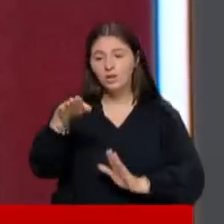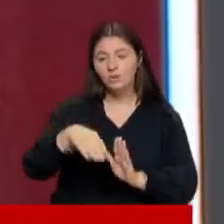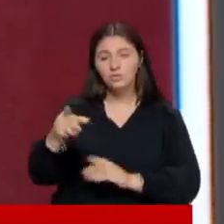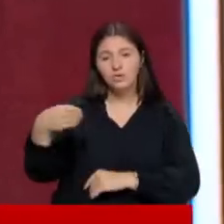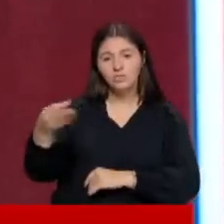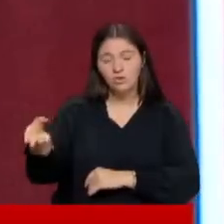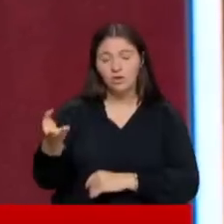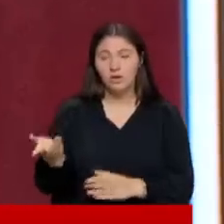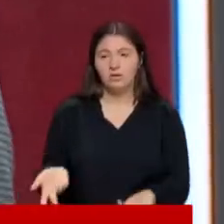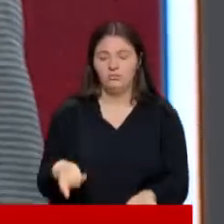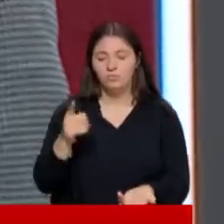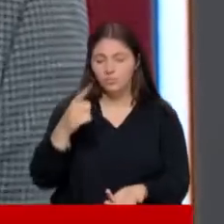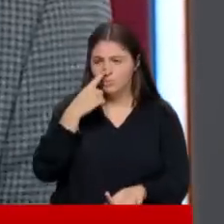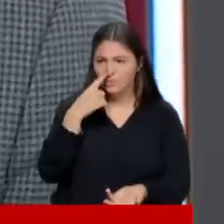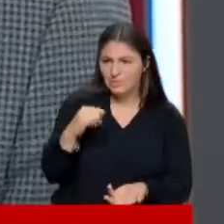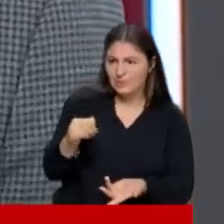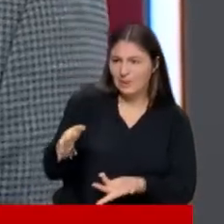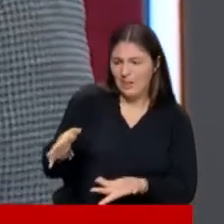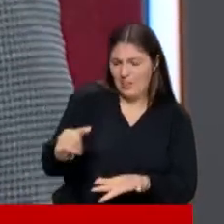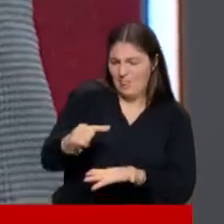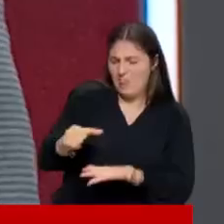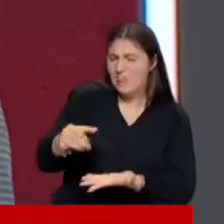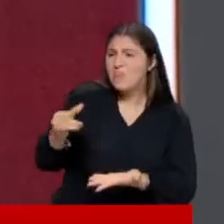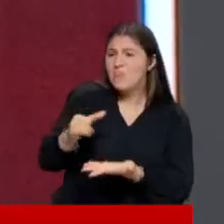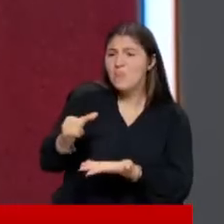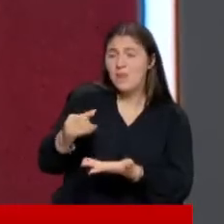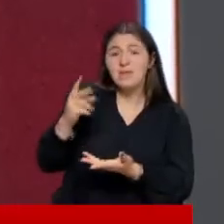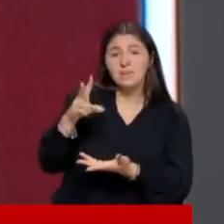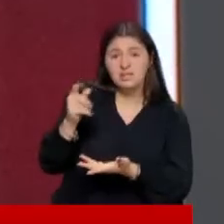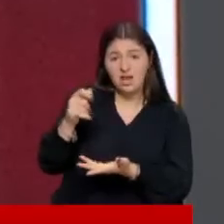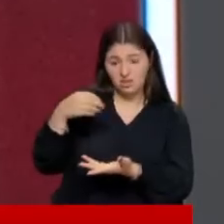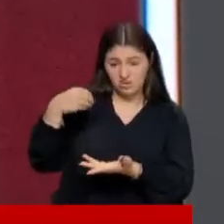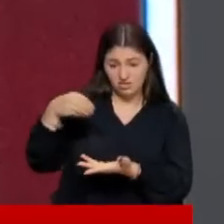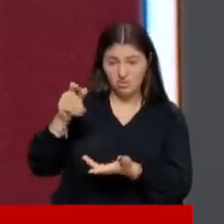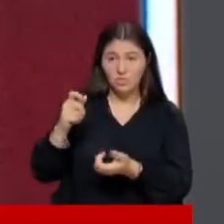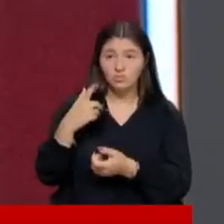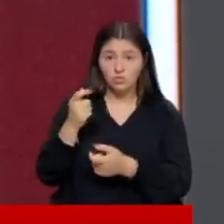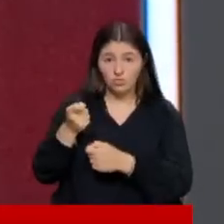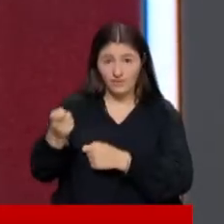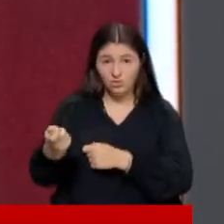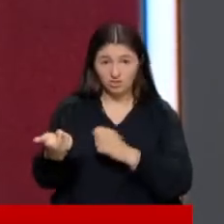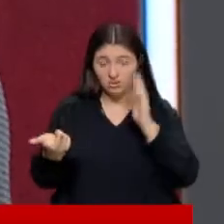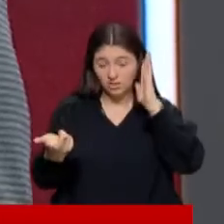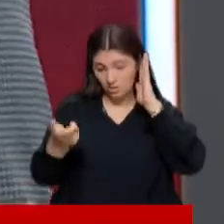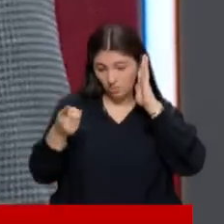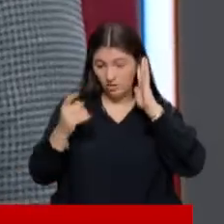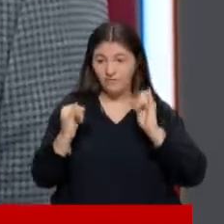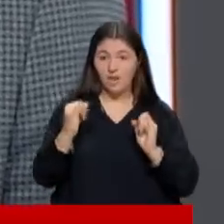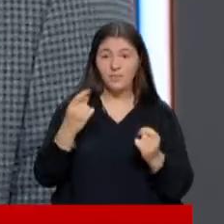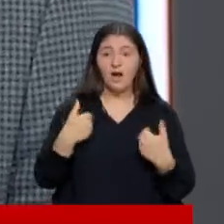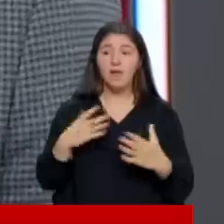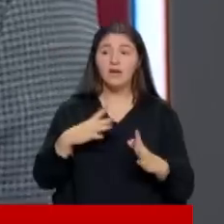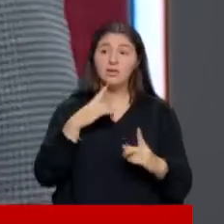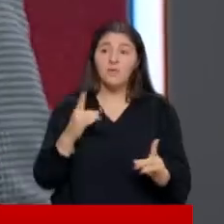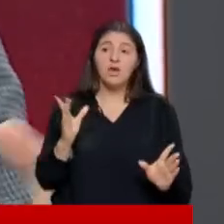lira düşürmüş ya Burnumuzun dibinde yetişen domatese 25 lira kilosuna vermek zorunda kalıyorsan burada vahim bir